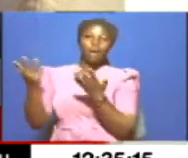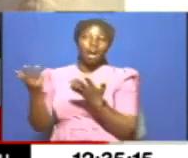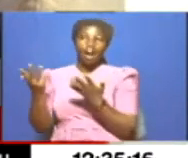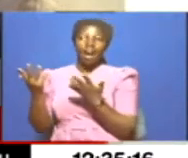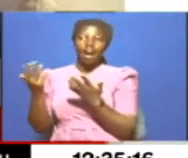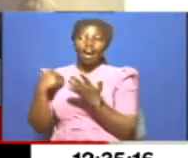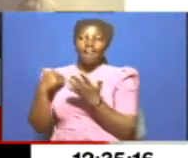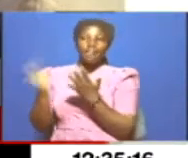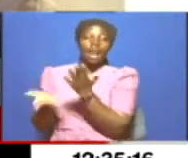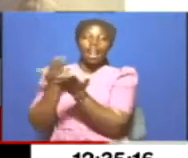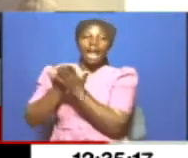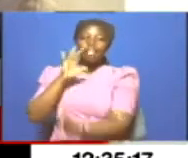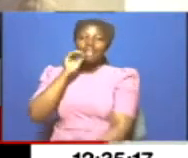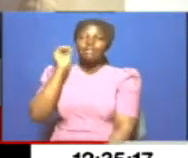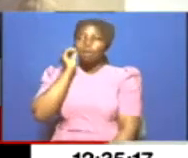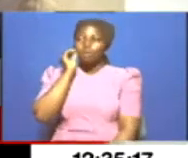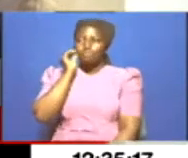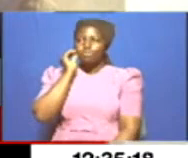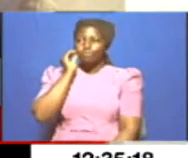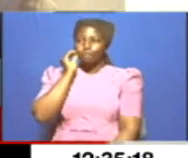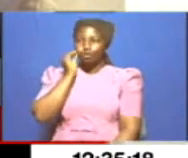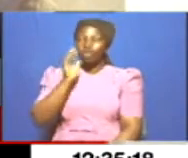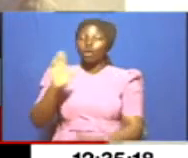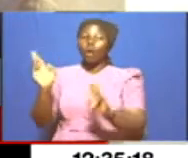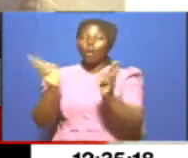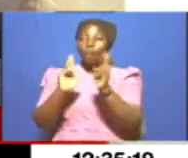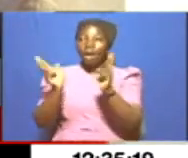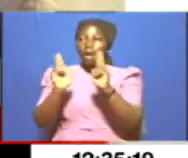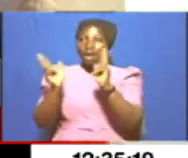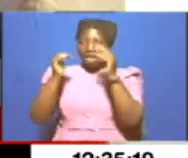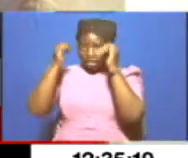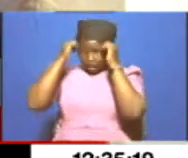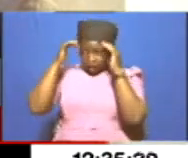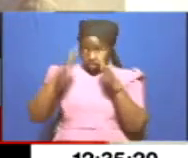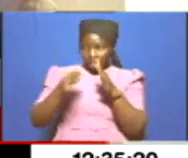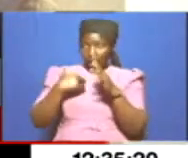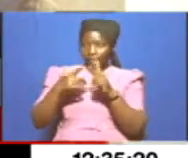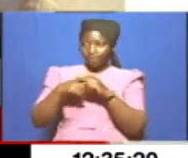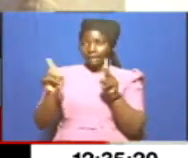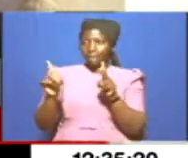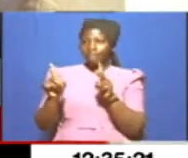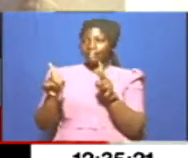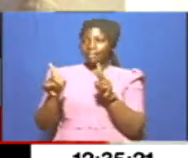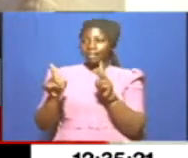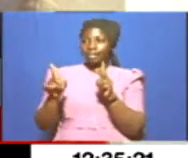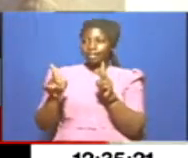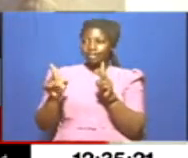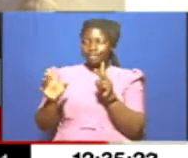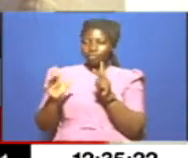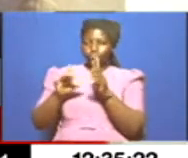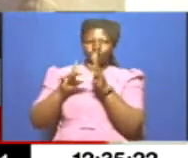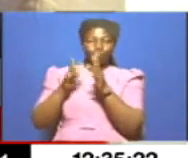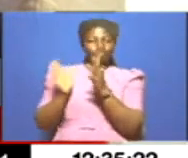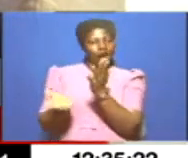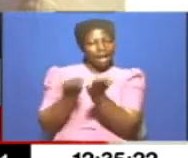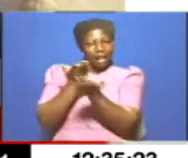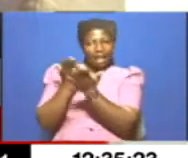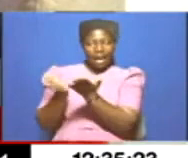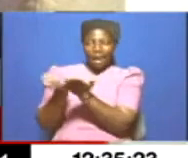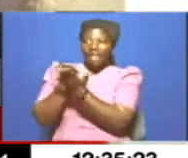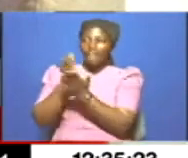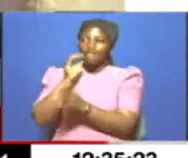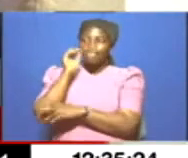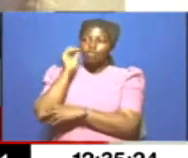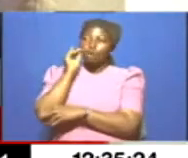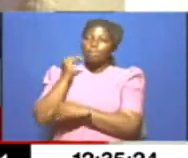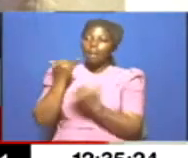amefika kwa nyumba, kwa hivyo tayari wanafunzi washaanza kuingia nyumbani, na ni vizuri sana